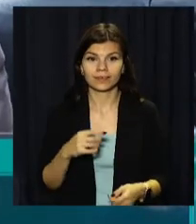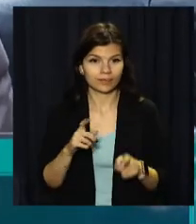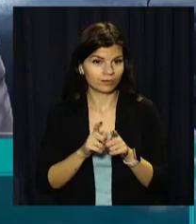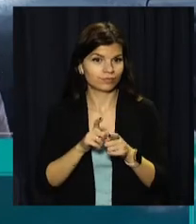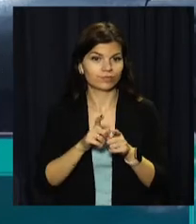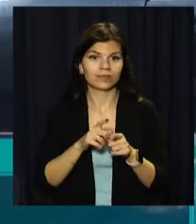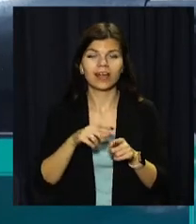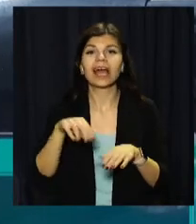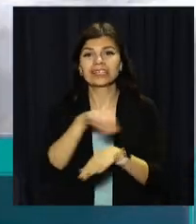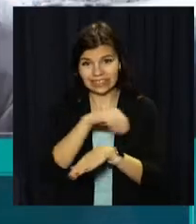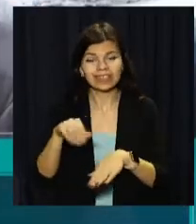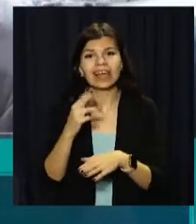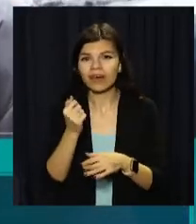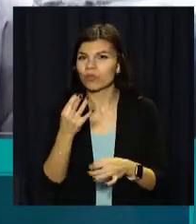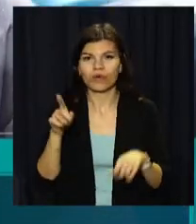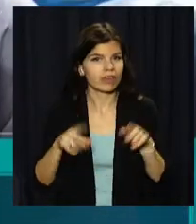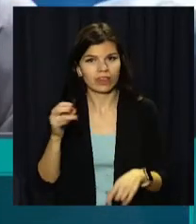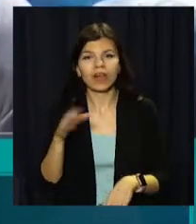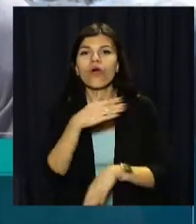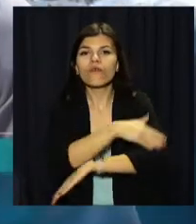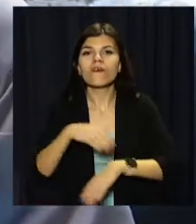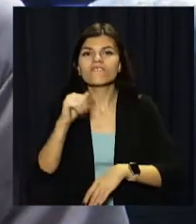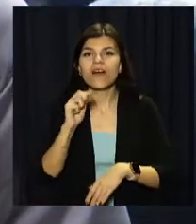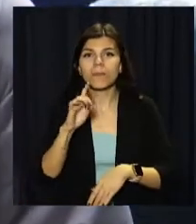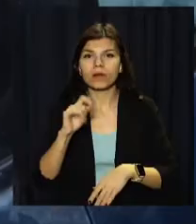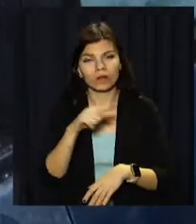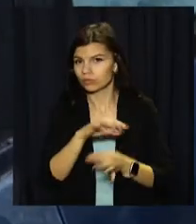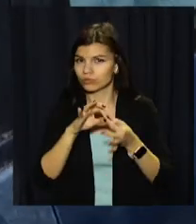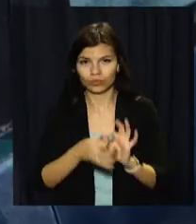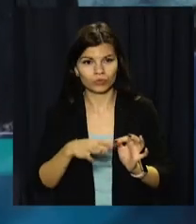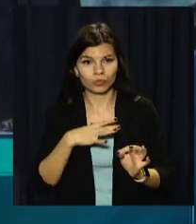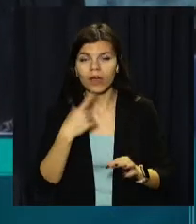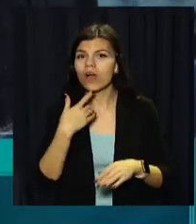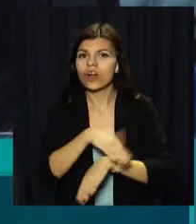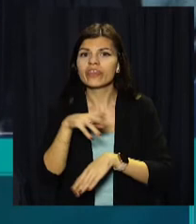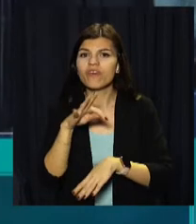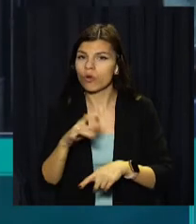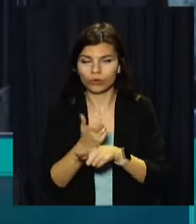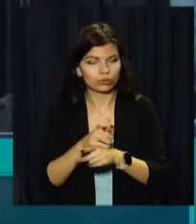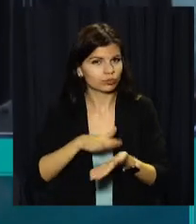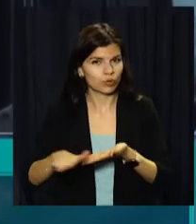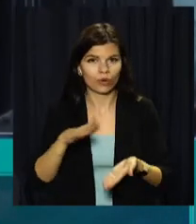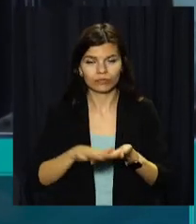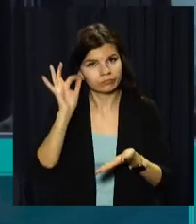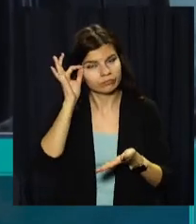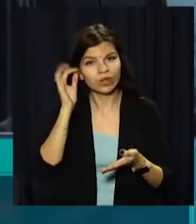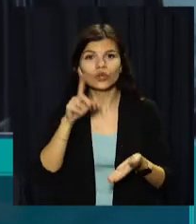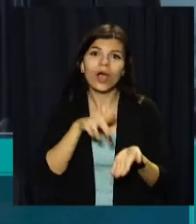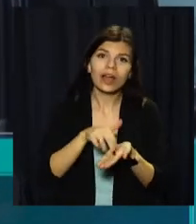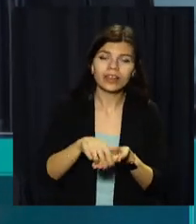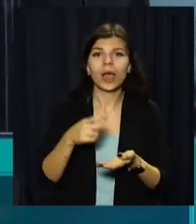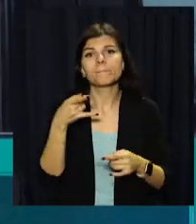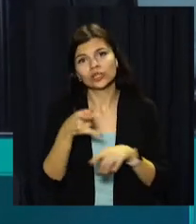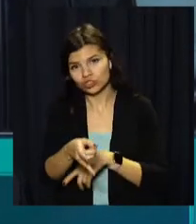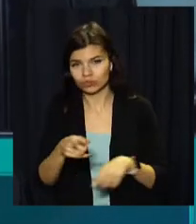То, что посыпано мало, да. По улице Фабра зараз поднимался, то там складно было. Во дворах очень скользко. Очень скользко, что ходить, что